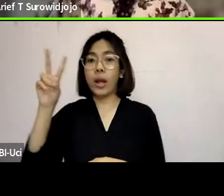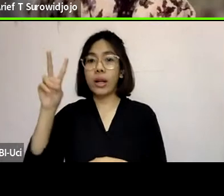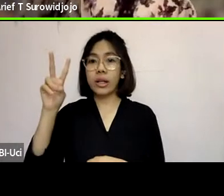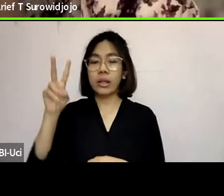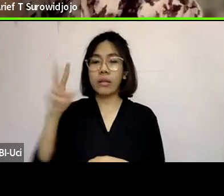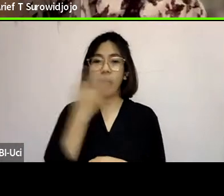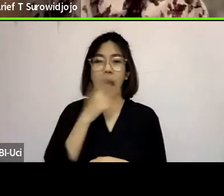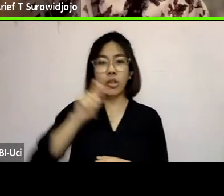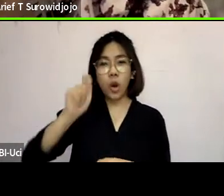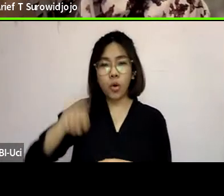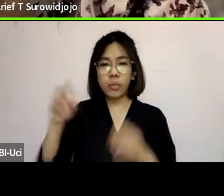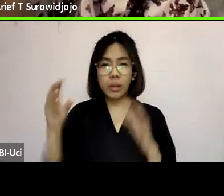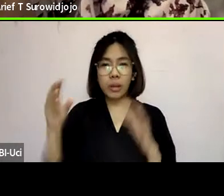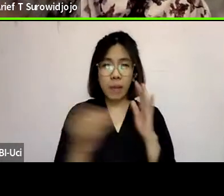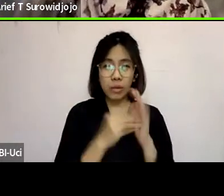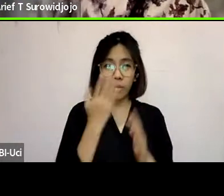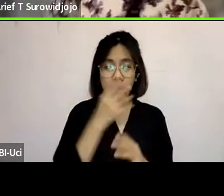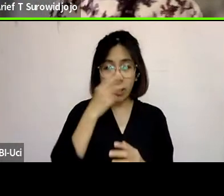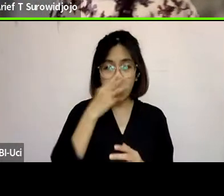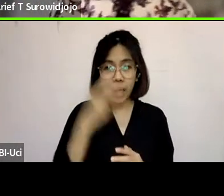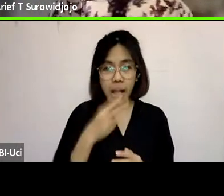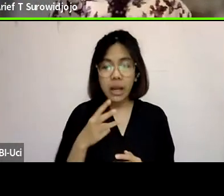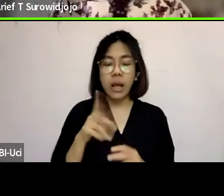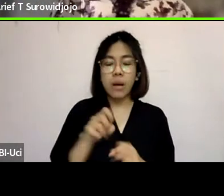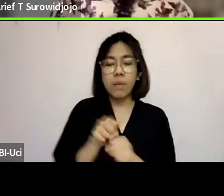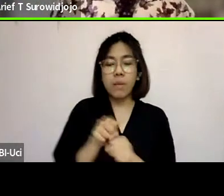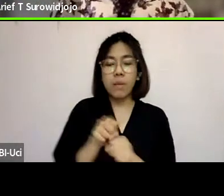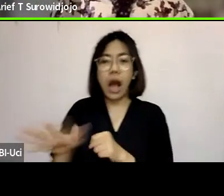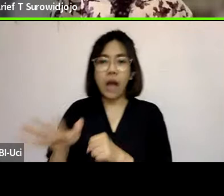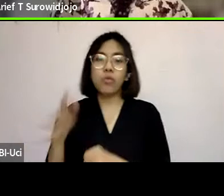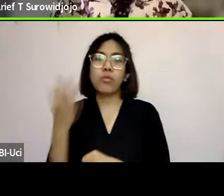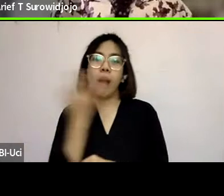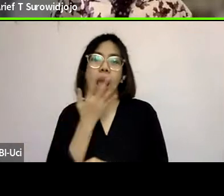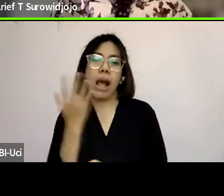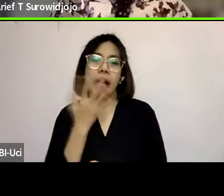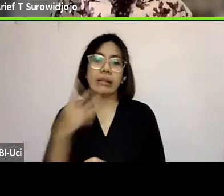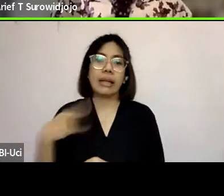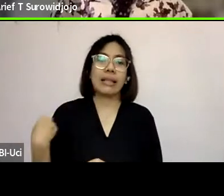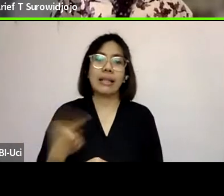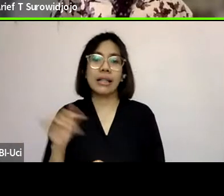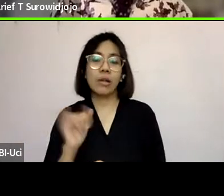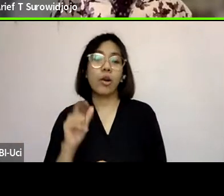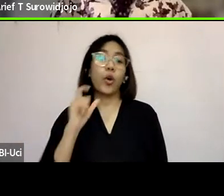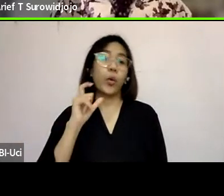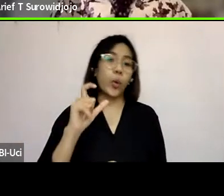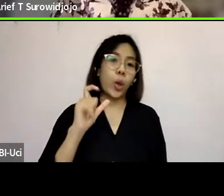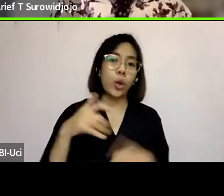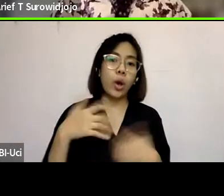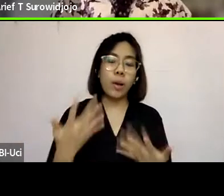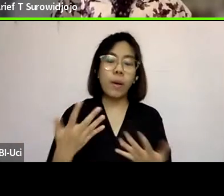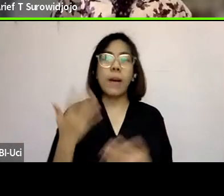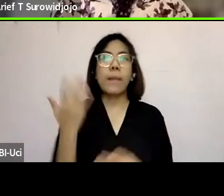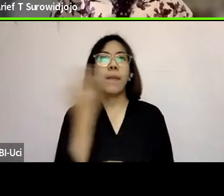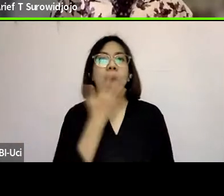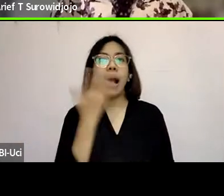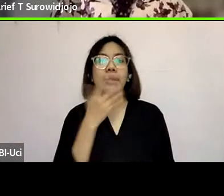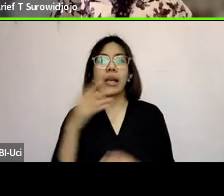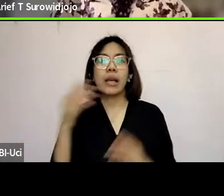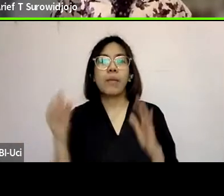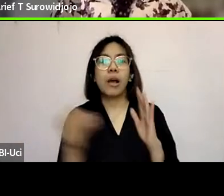kita dalam legislasi kita misalnya bisa saya sebut out bahasa yang digunakan dalam undang-undang perseroan terbatas